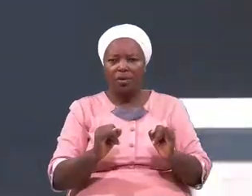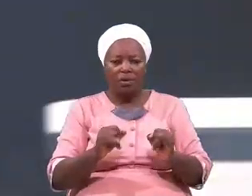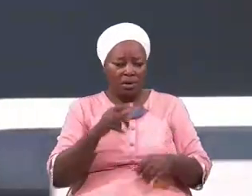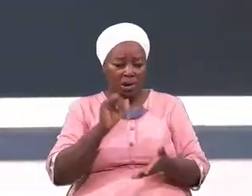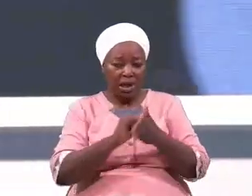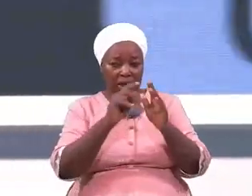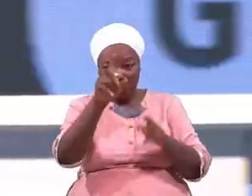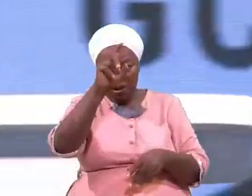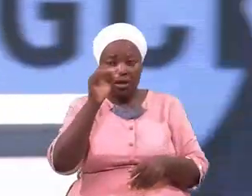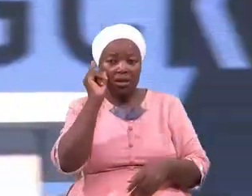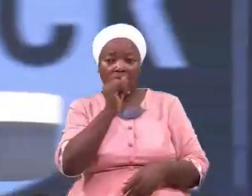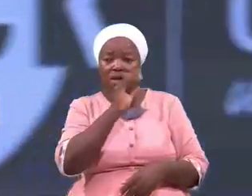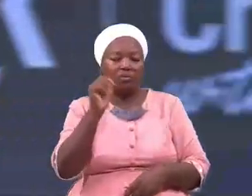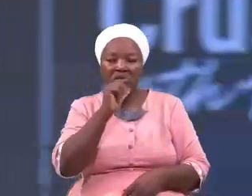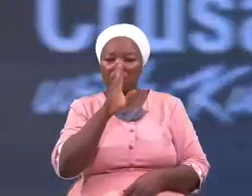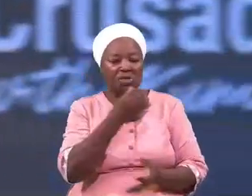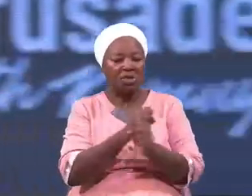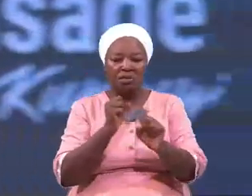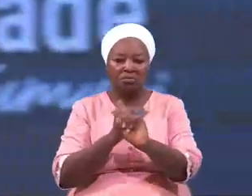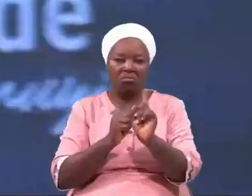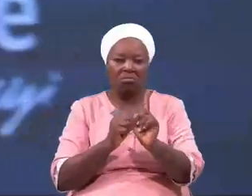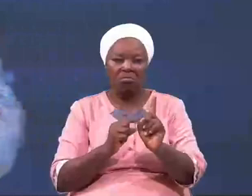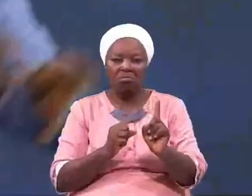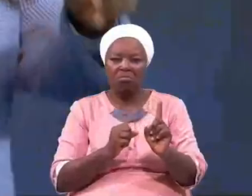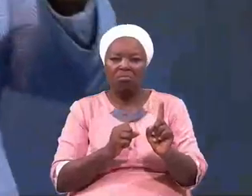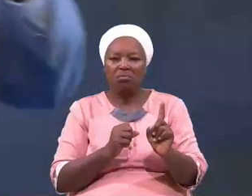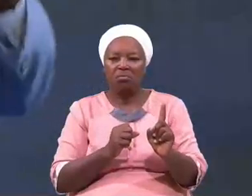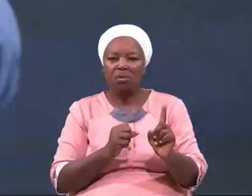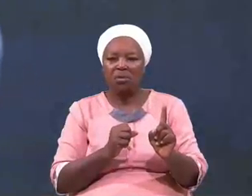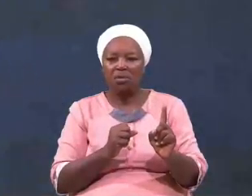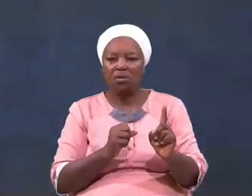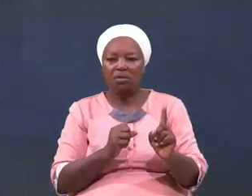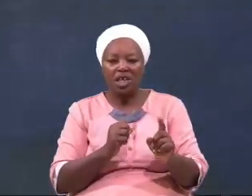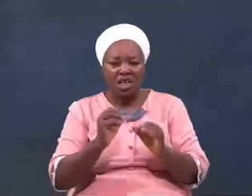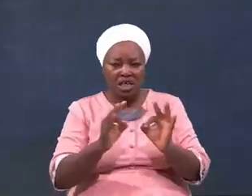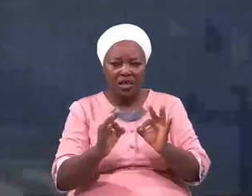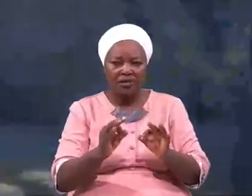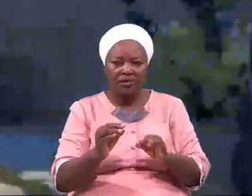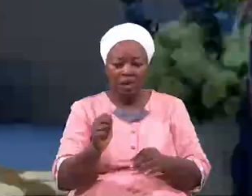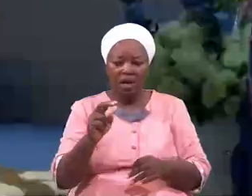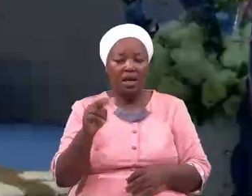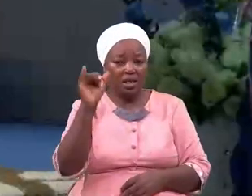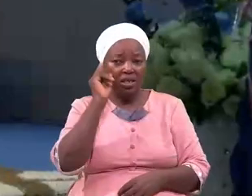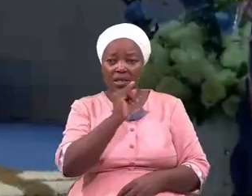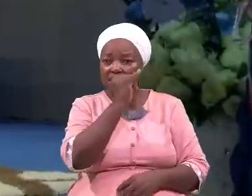Si un Israélite a un petit dieu d'Égypte, là, il ne sera pas sauvé.